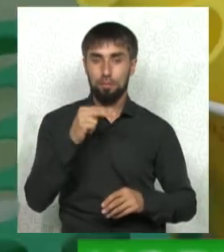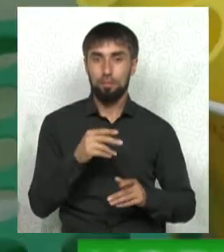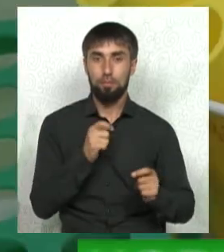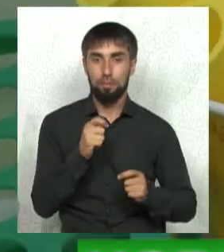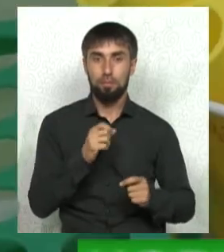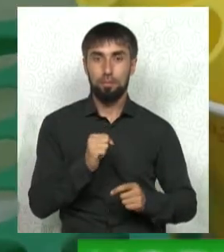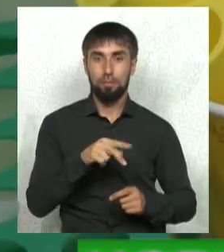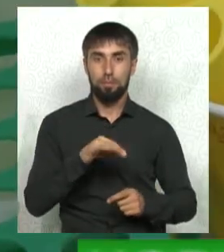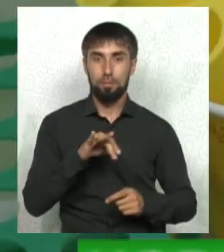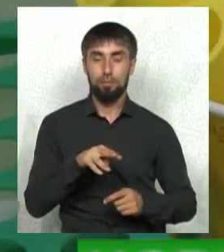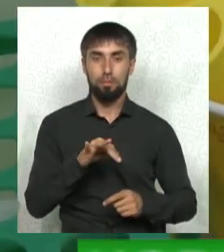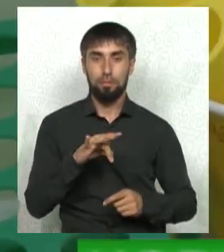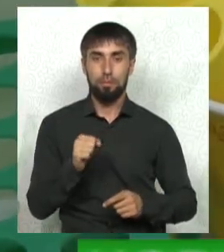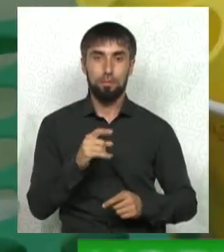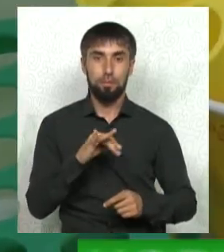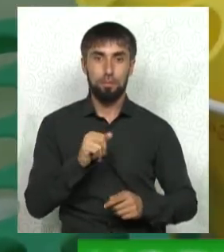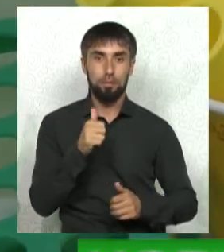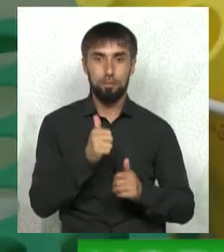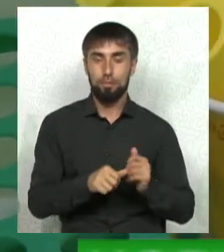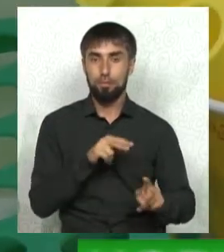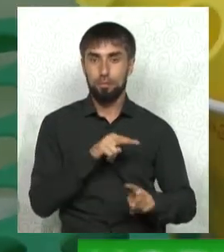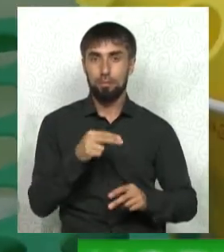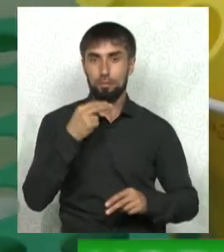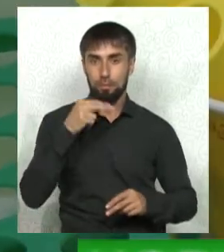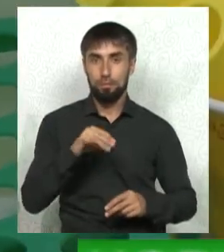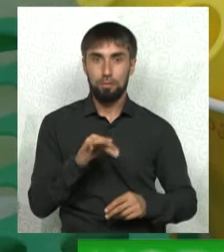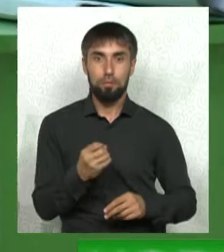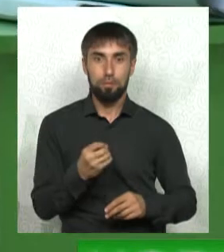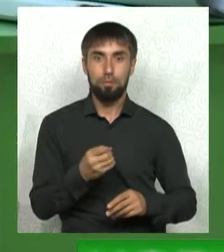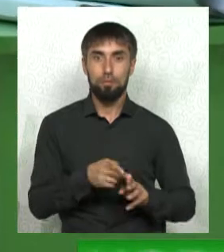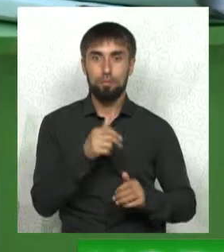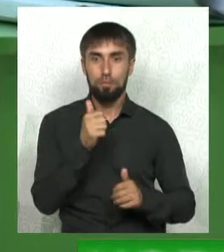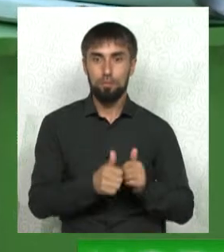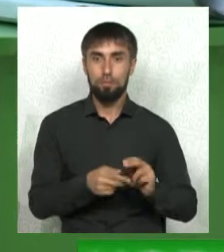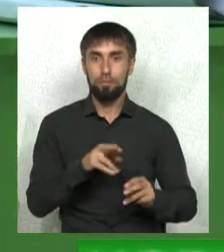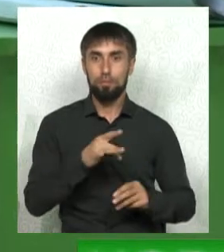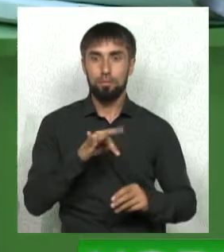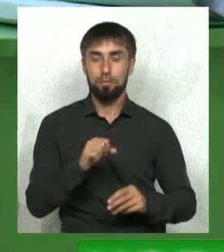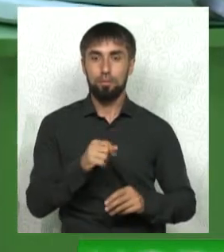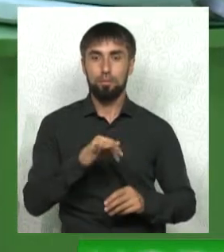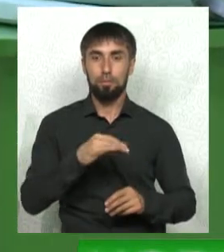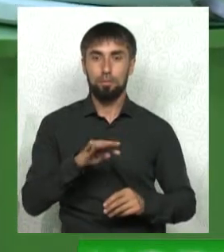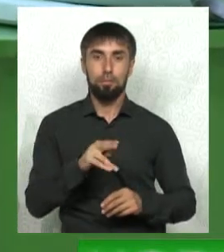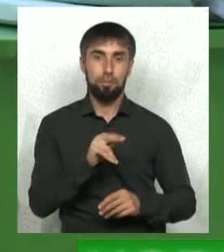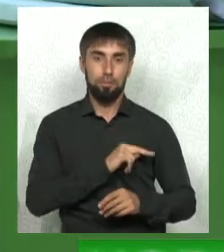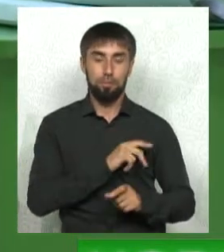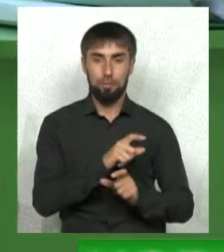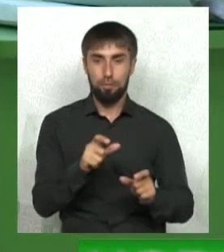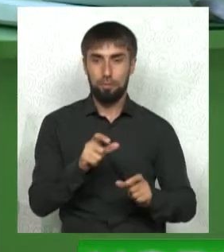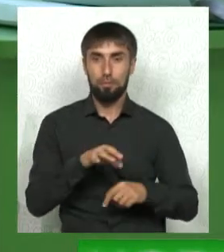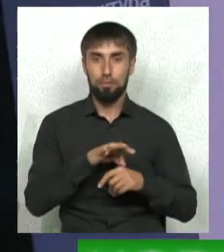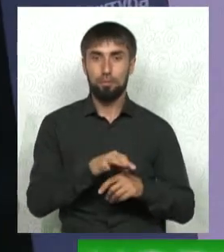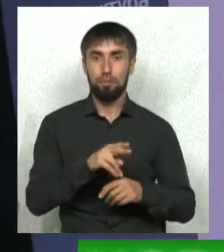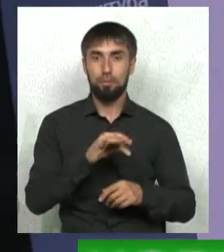соблюдения алгоритма процедур, системы ежедневного контроля качества, а еще регулярной калибровки оборудования. Сотрудники компании